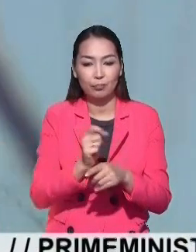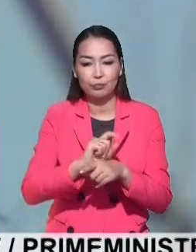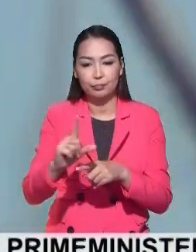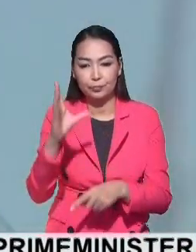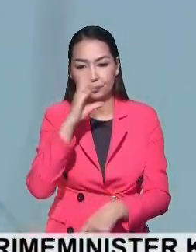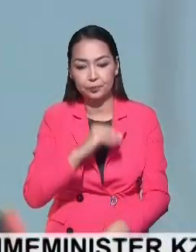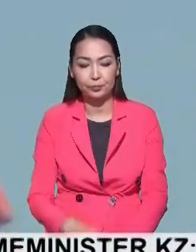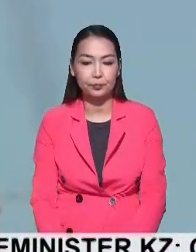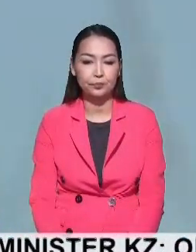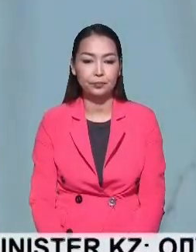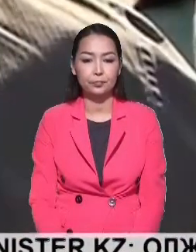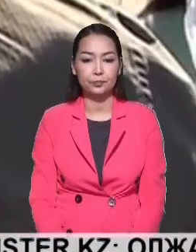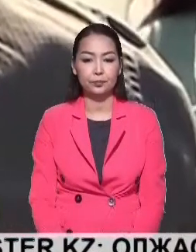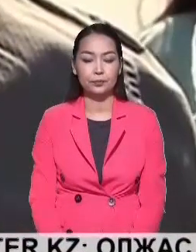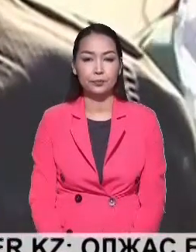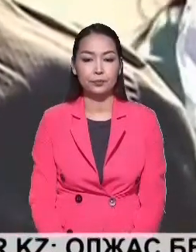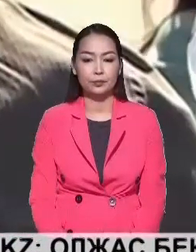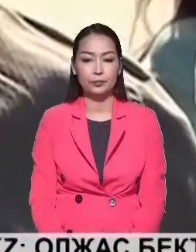өршуі мүмкін.